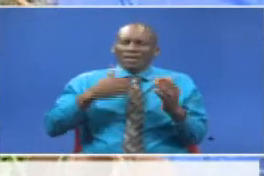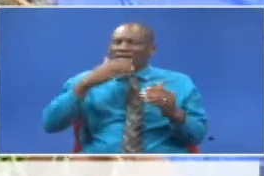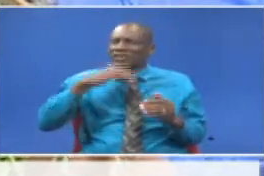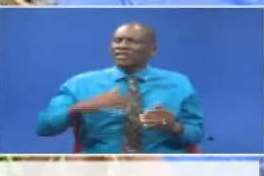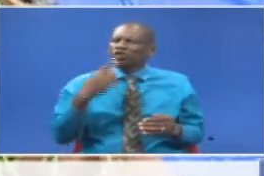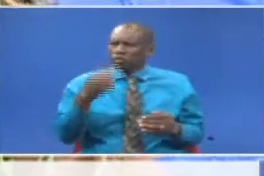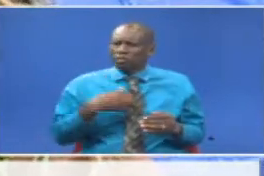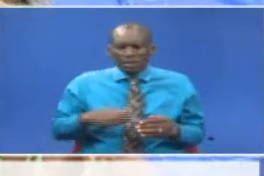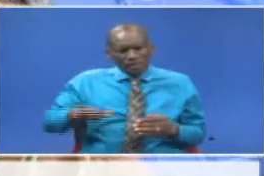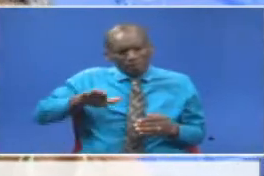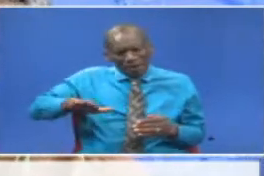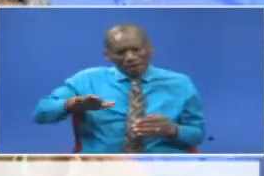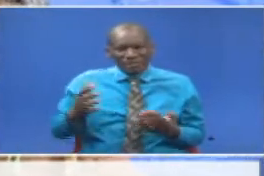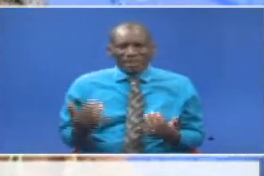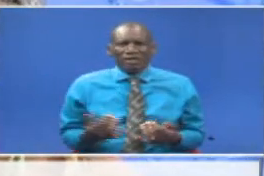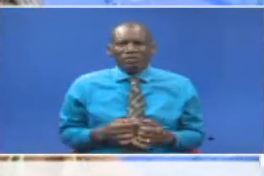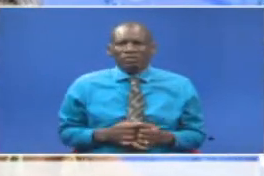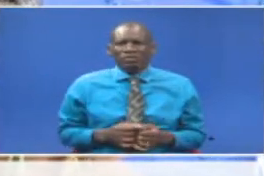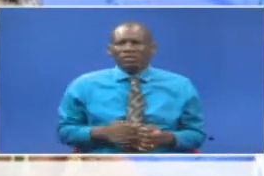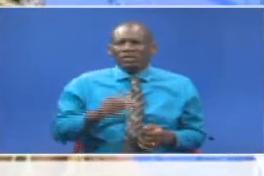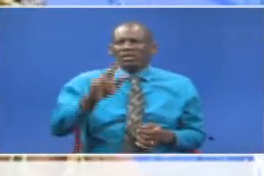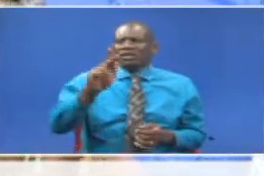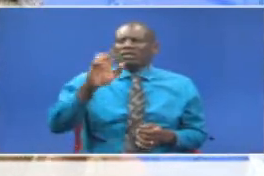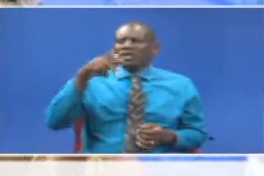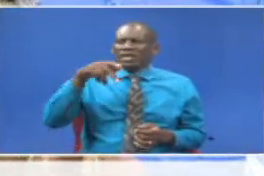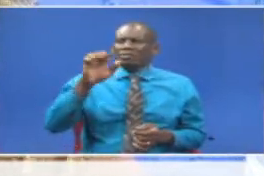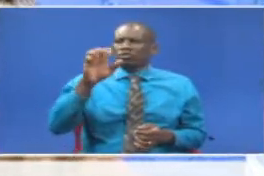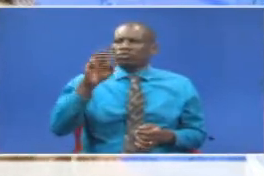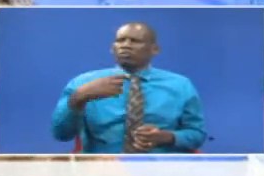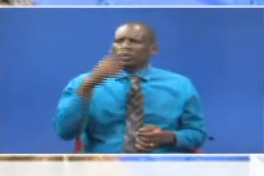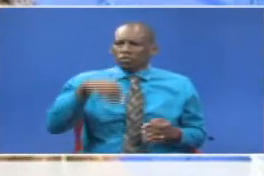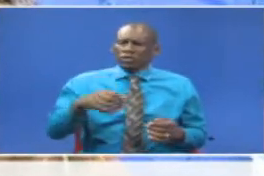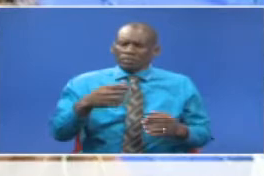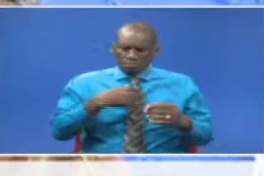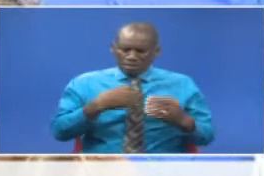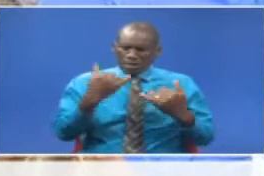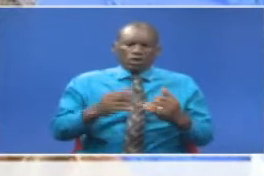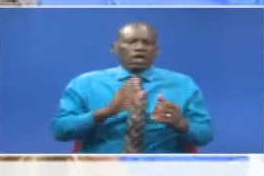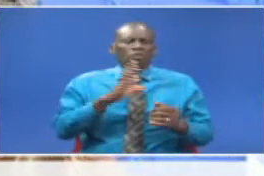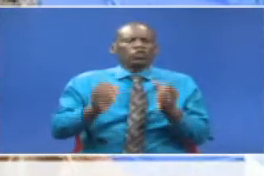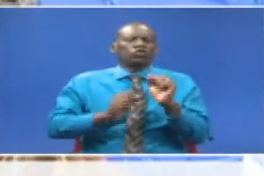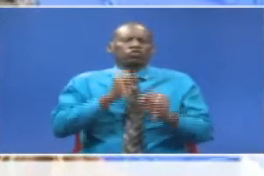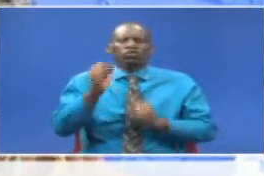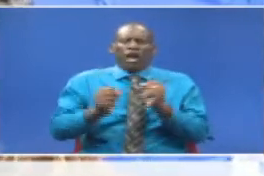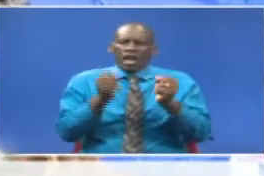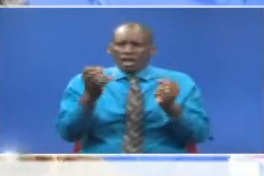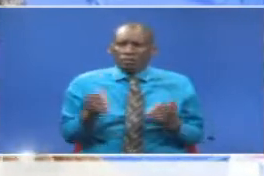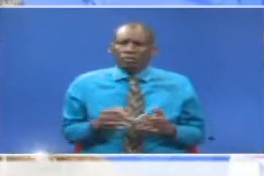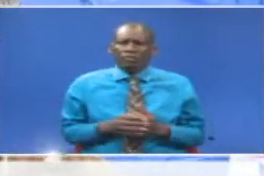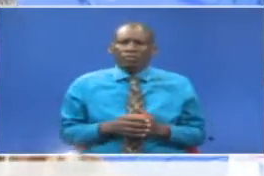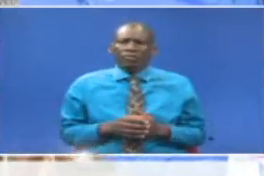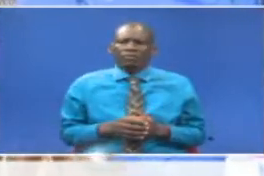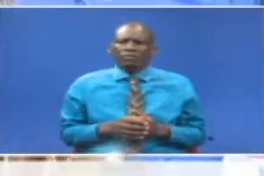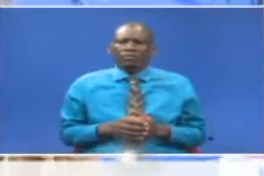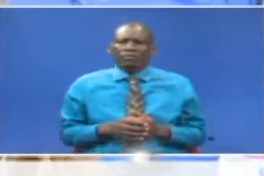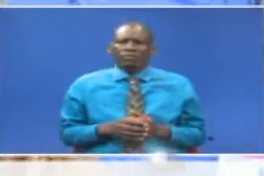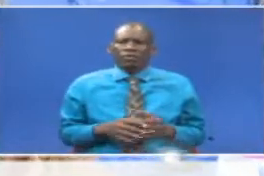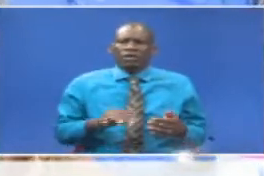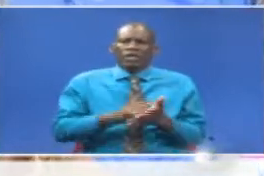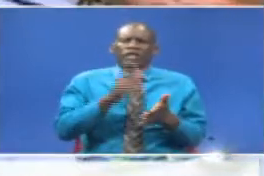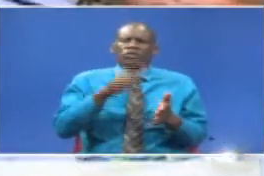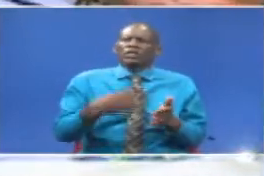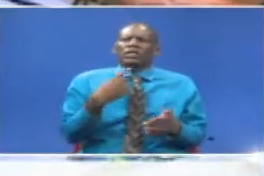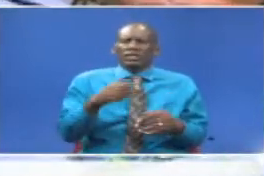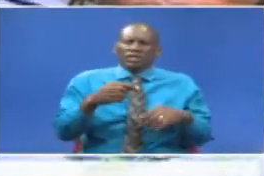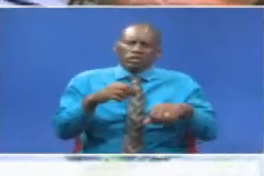ngine nabaki, Kiptum anasema ile nabaki ni mimi. Ile nina alisema asubuhi saa